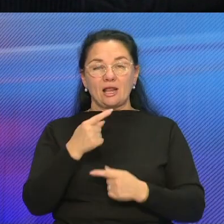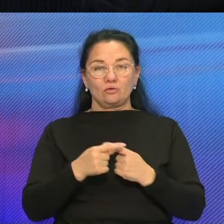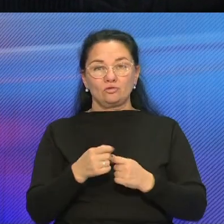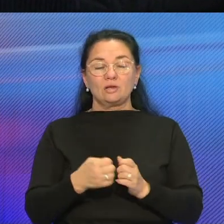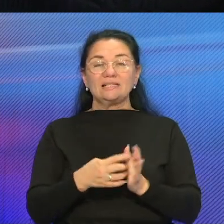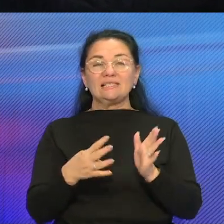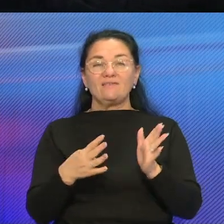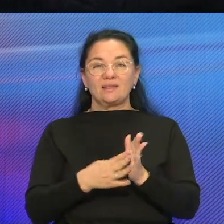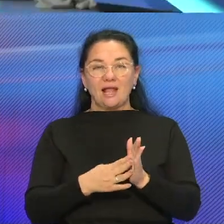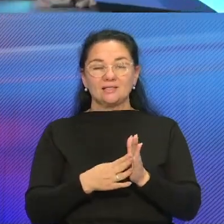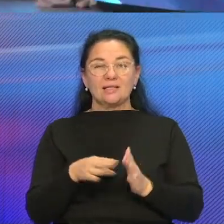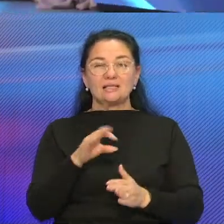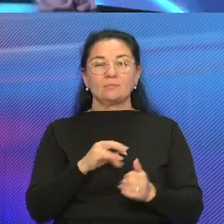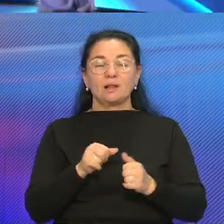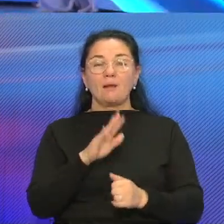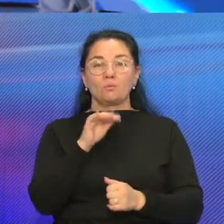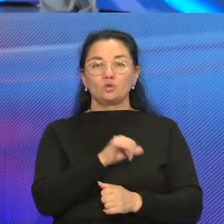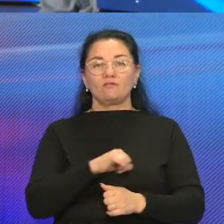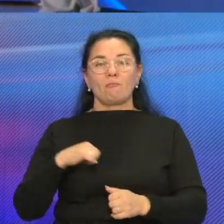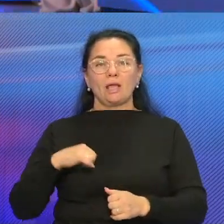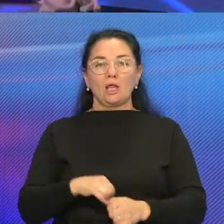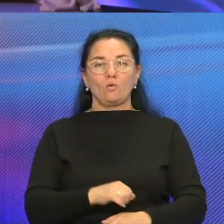полюку спартакіяда відбудеться у Магилєві.